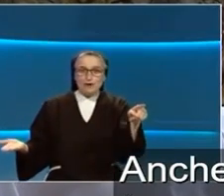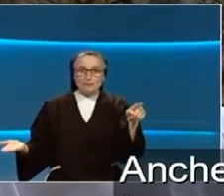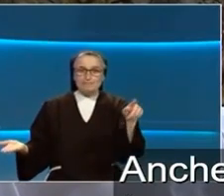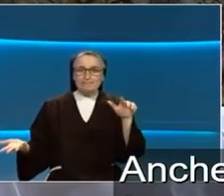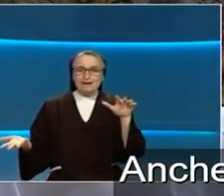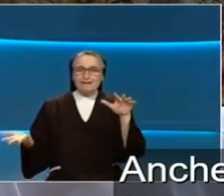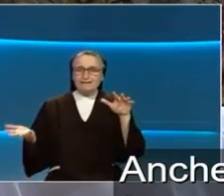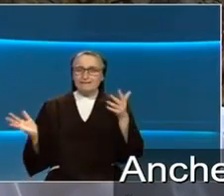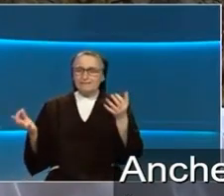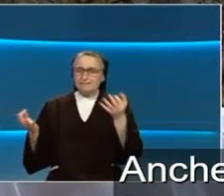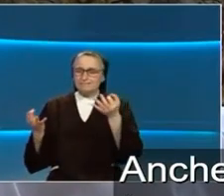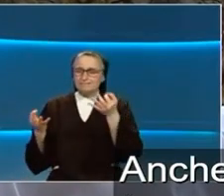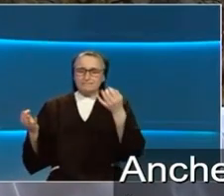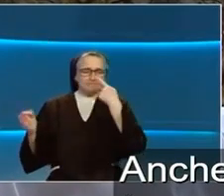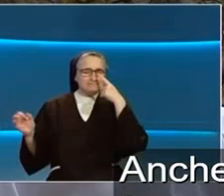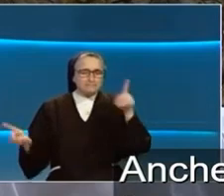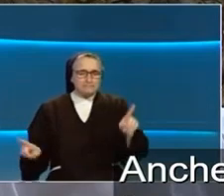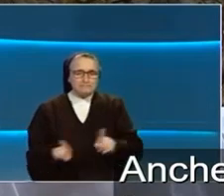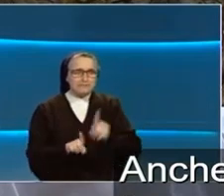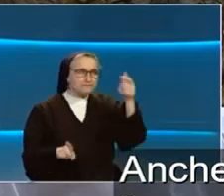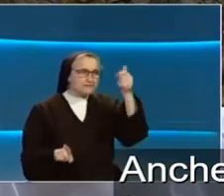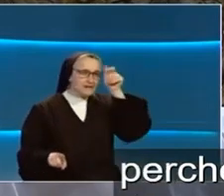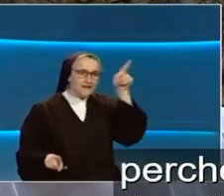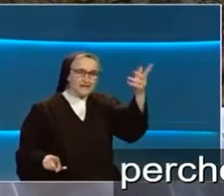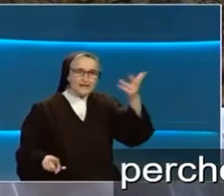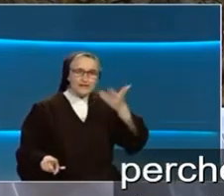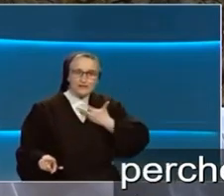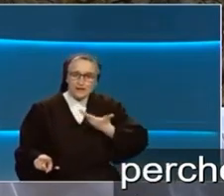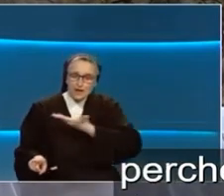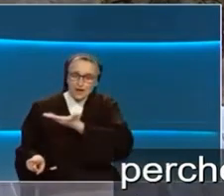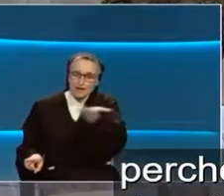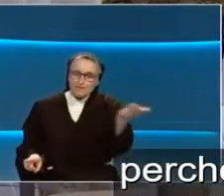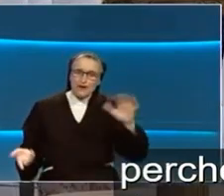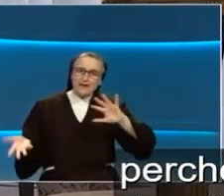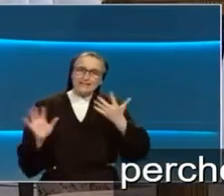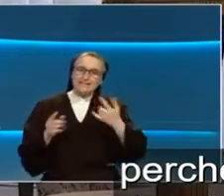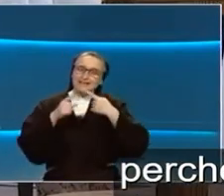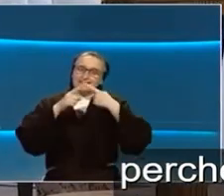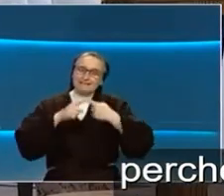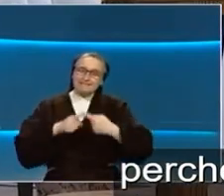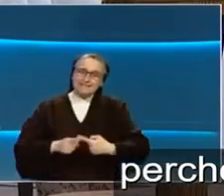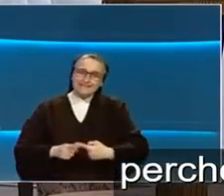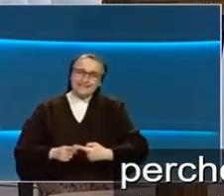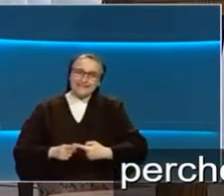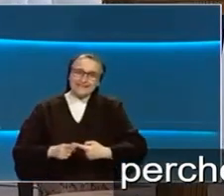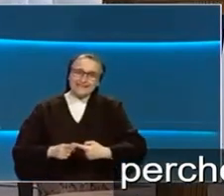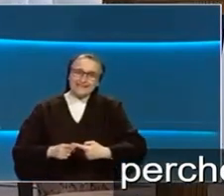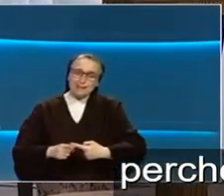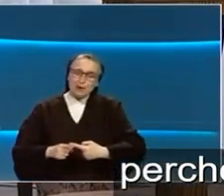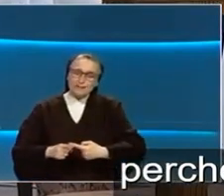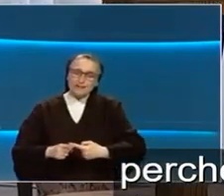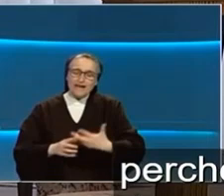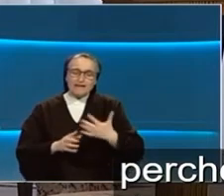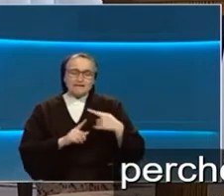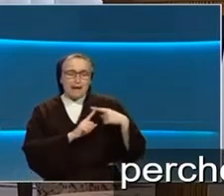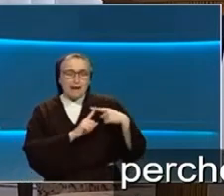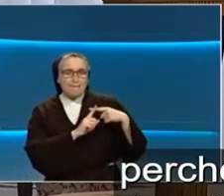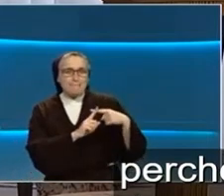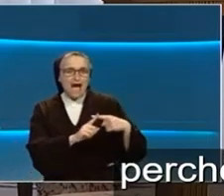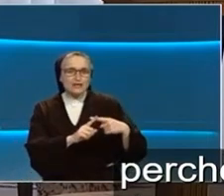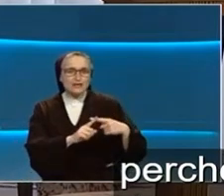più perfettamente conformi a Cristo possiate dare testimonianza della passione e